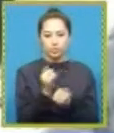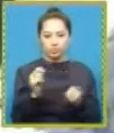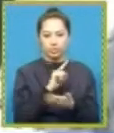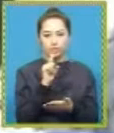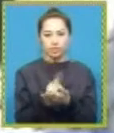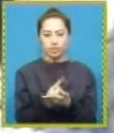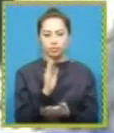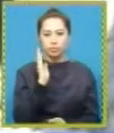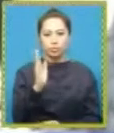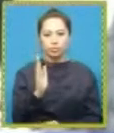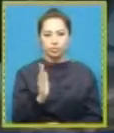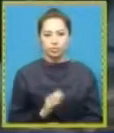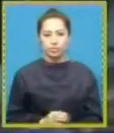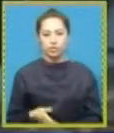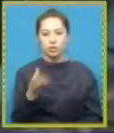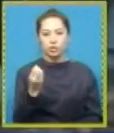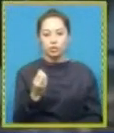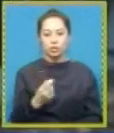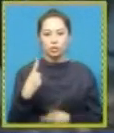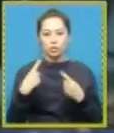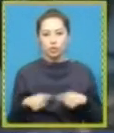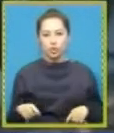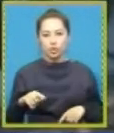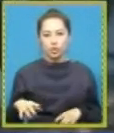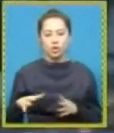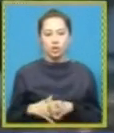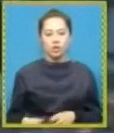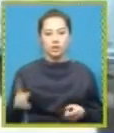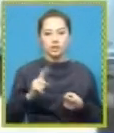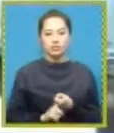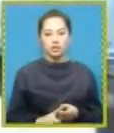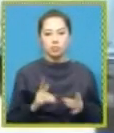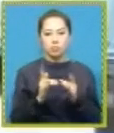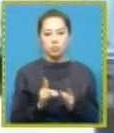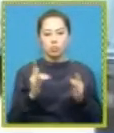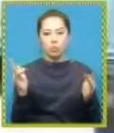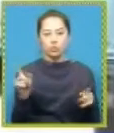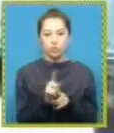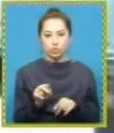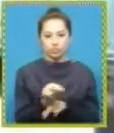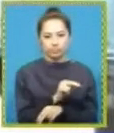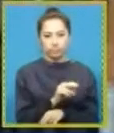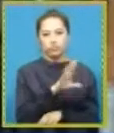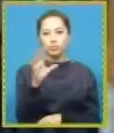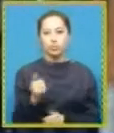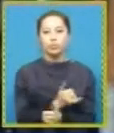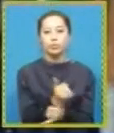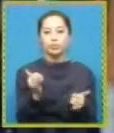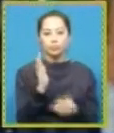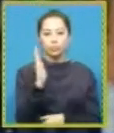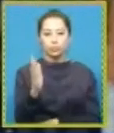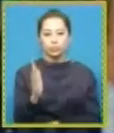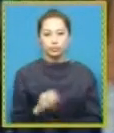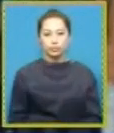сумен қамтамасыз етіледі. Бұдан бөлек ауыл арасын байланыстырғатын көпірлер де тұрғындардың игілігіне